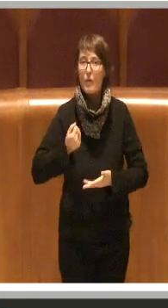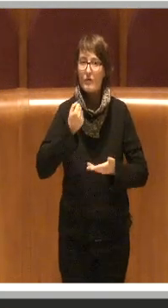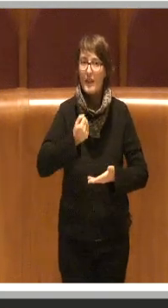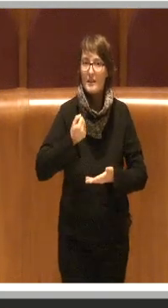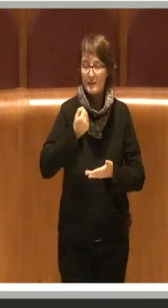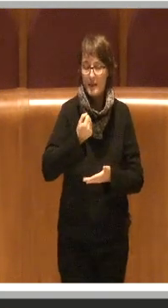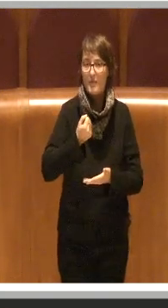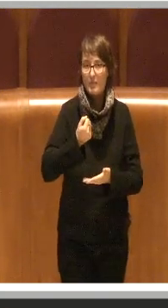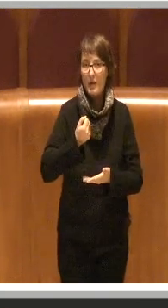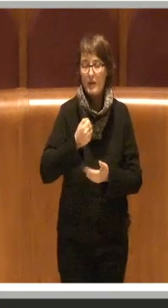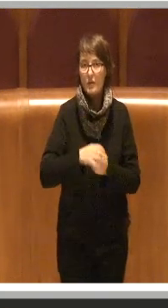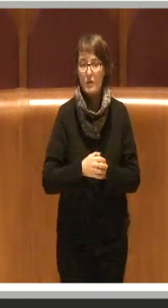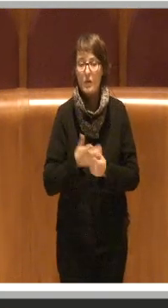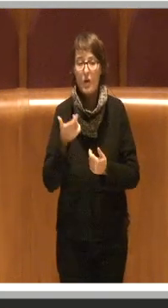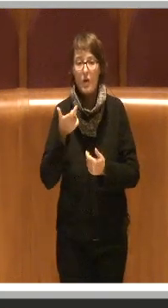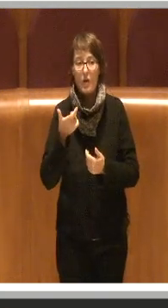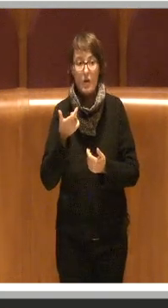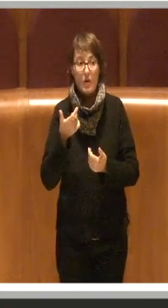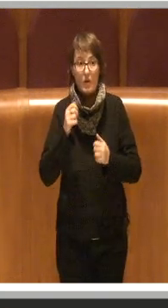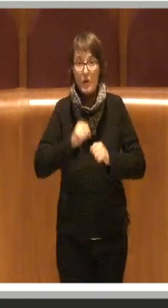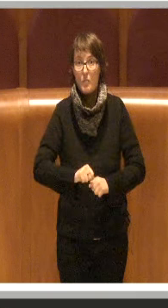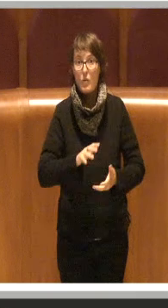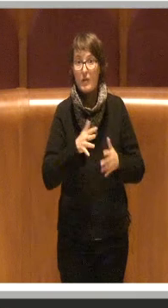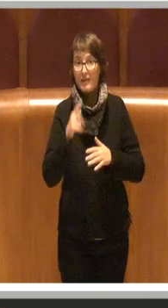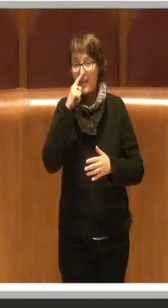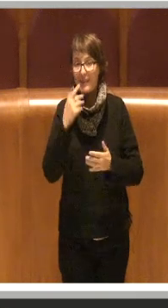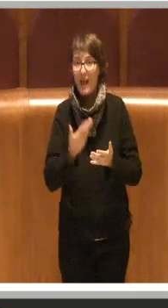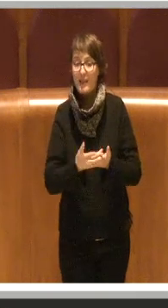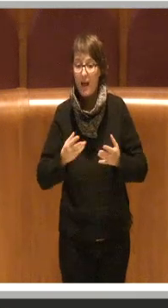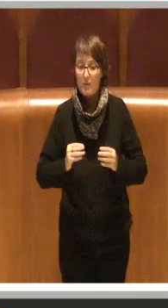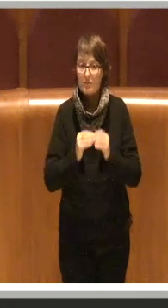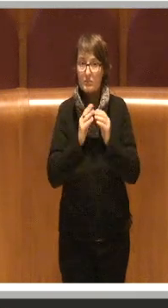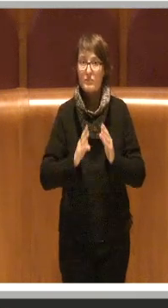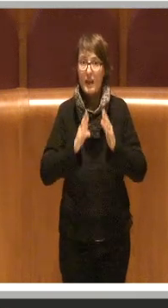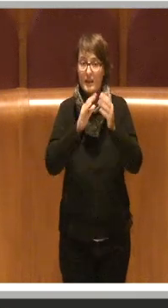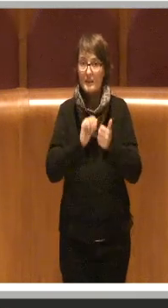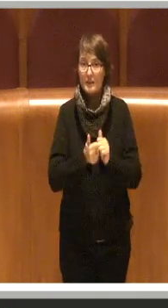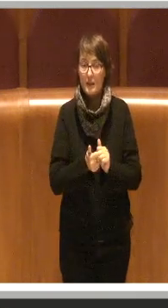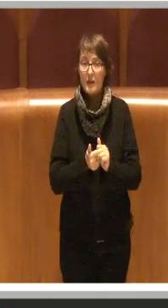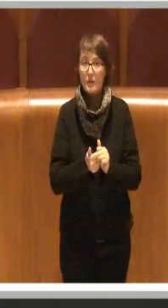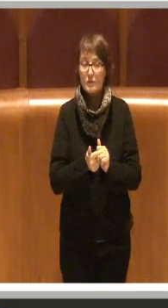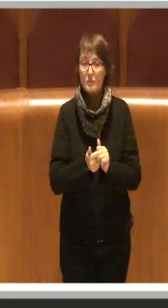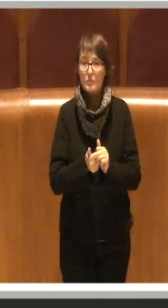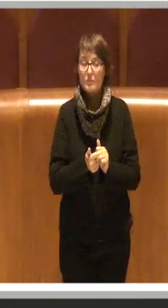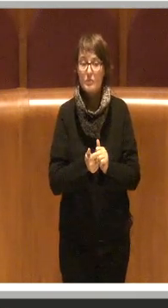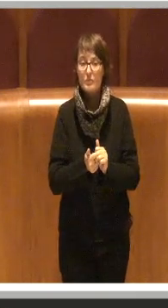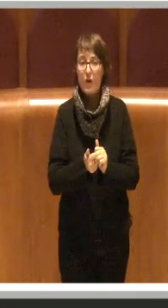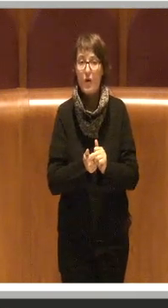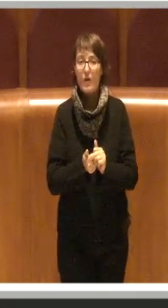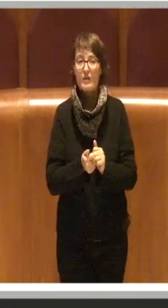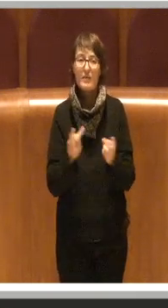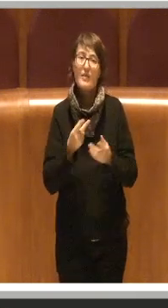palazzetto dello sport, che poteva avere una funzione a nostro avviso sia di rete territoriale, quindi di aggregazione sociale, ma anche